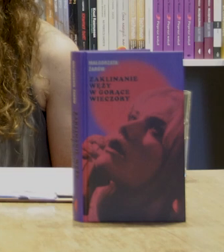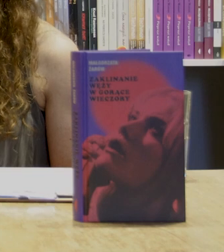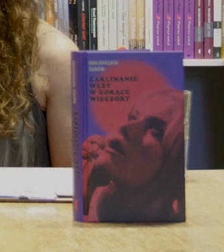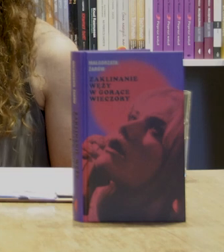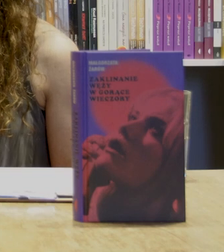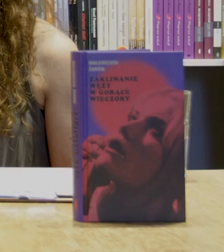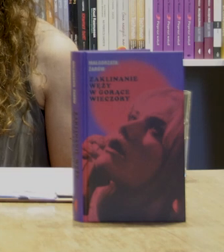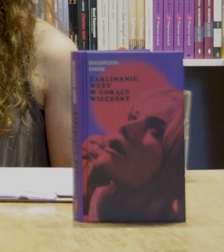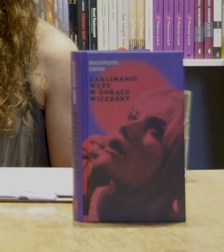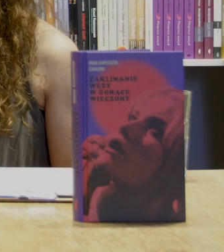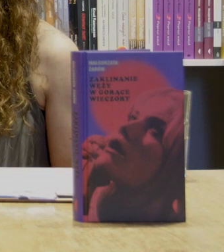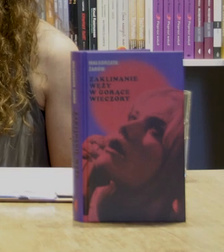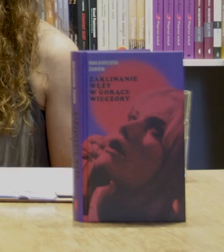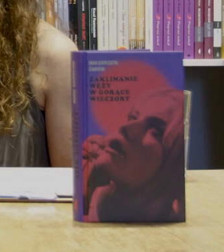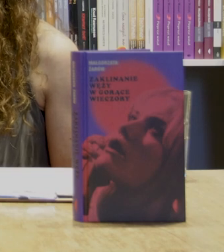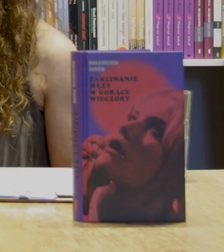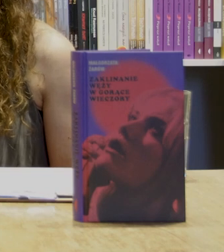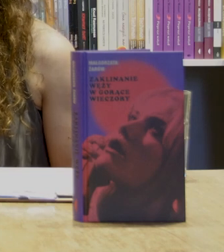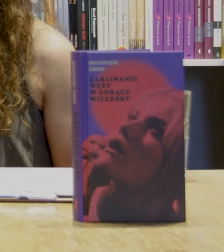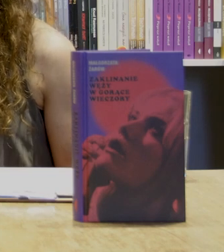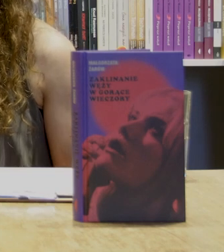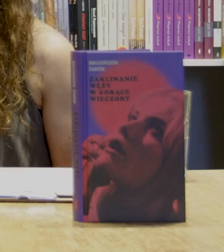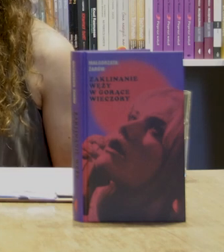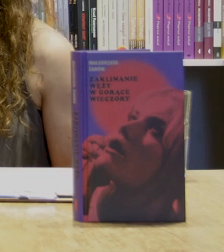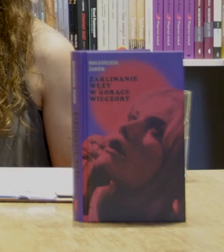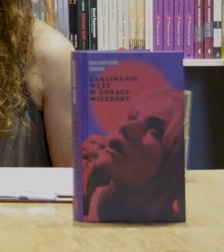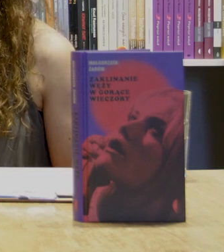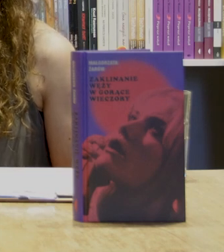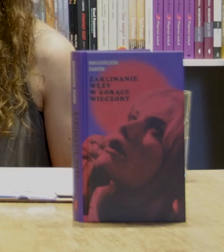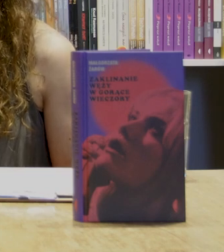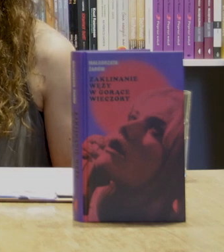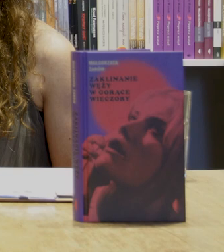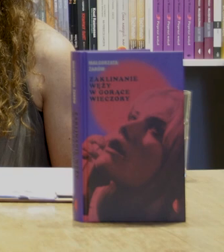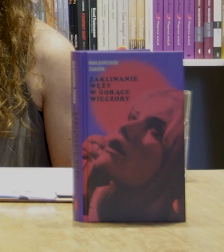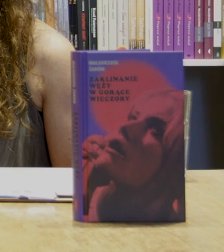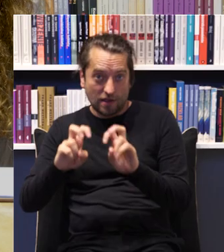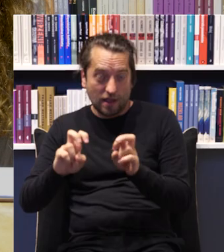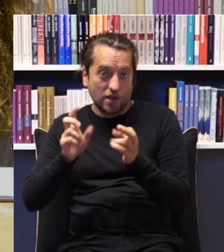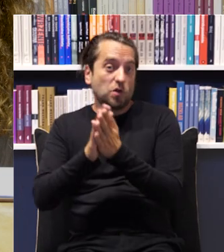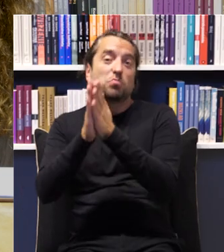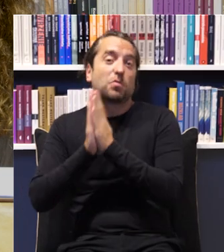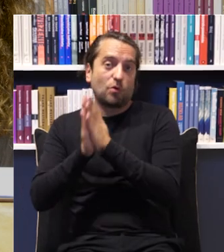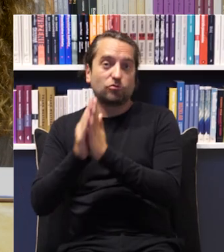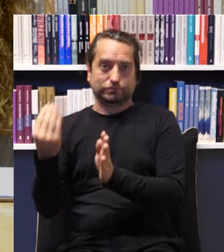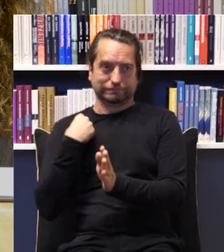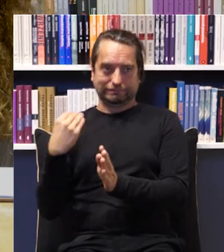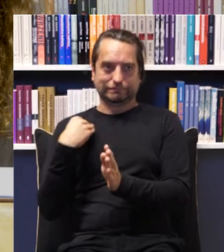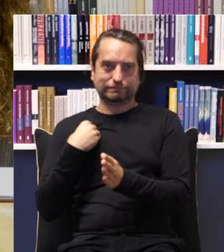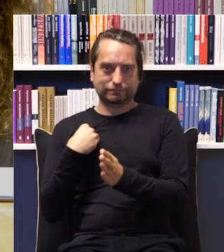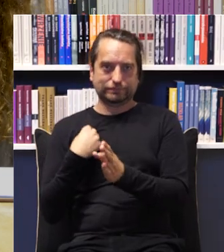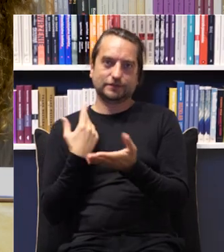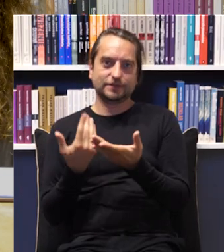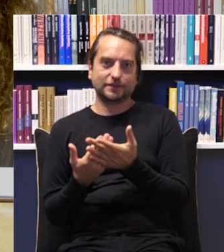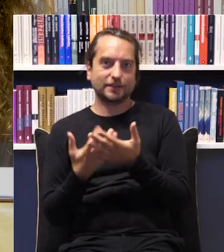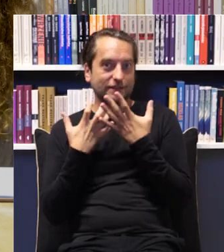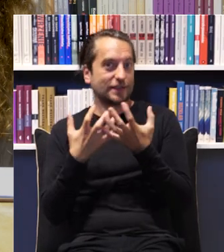zbadał. Jeśli ktoś zbadał, to ja bardzo proszę, żeby ktoś mi dał znać i do mnie napisał, bo mnie to interesuje po prostu żywo. Więc no ale tak